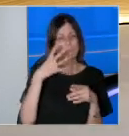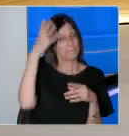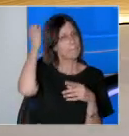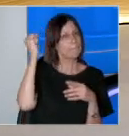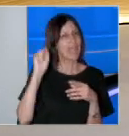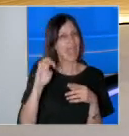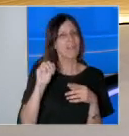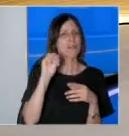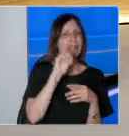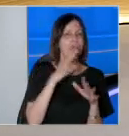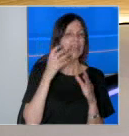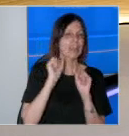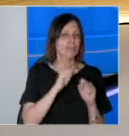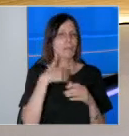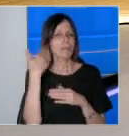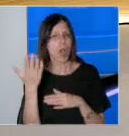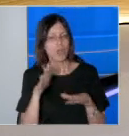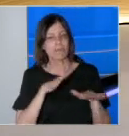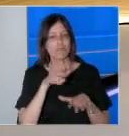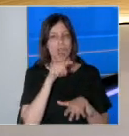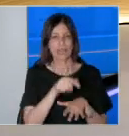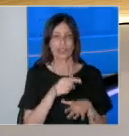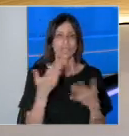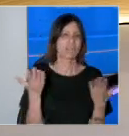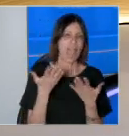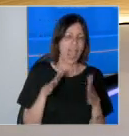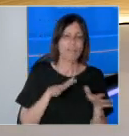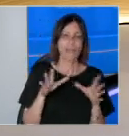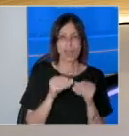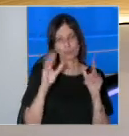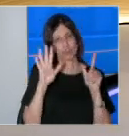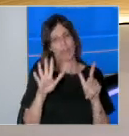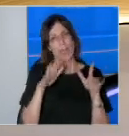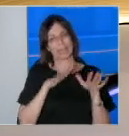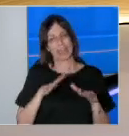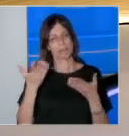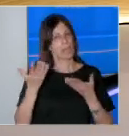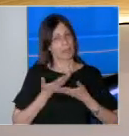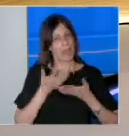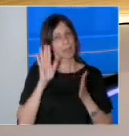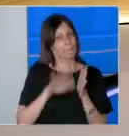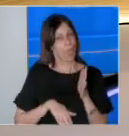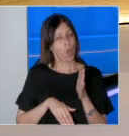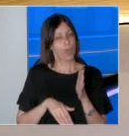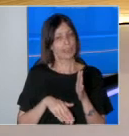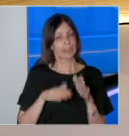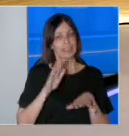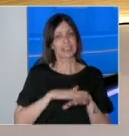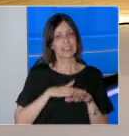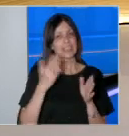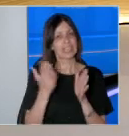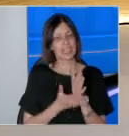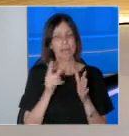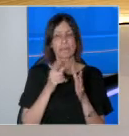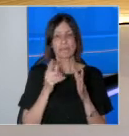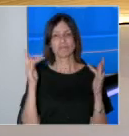מיכאלי אולי תתמוך מבחוץ בממשלה שכזו, ואיך ממשלה עם 7 מנדטים מקבלת פחות תיקים,